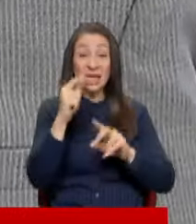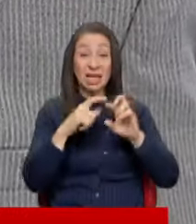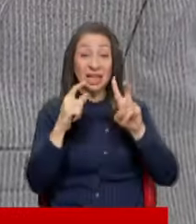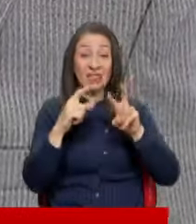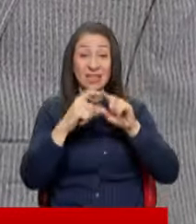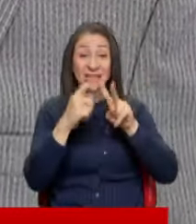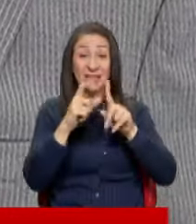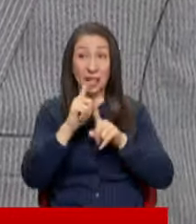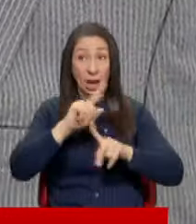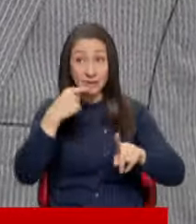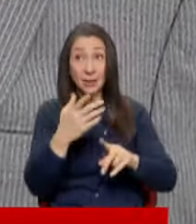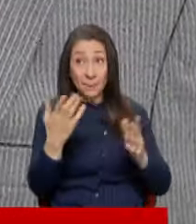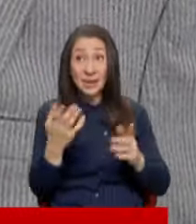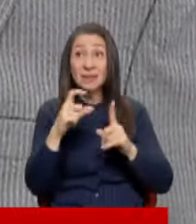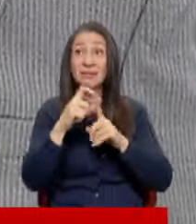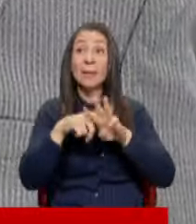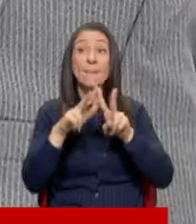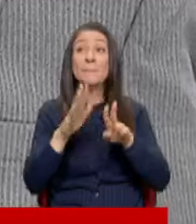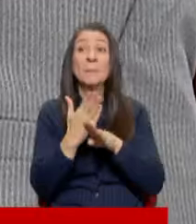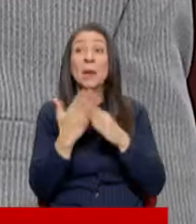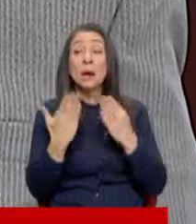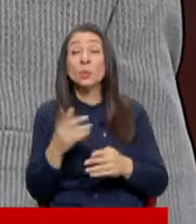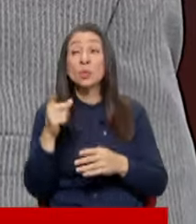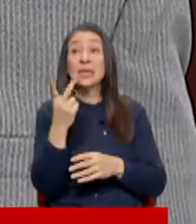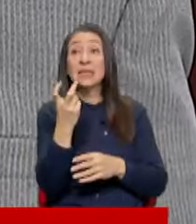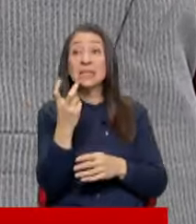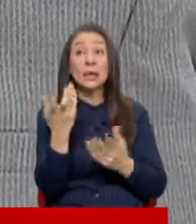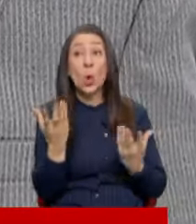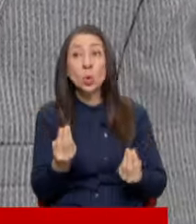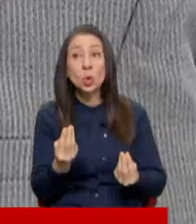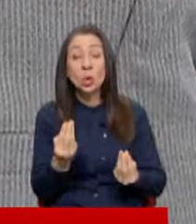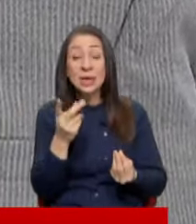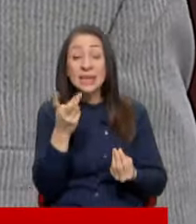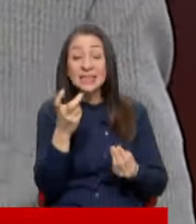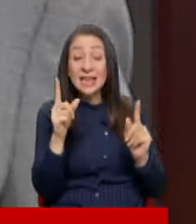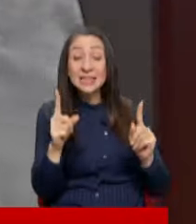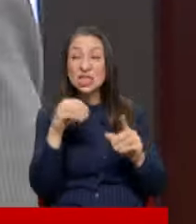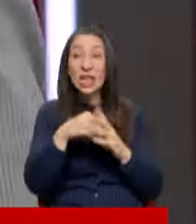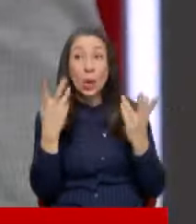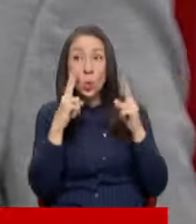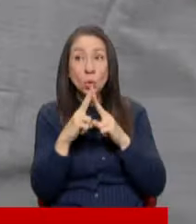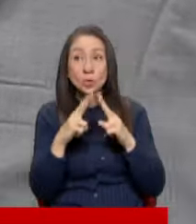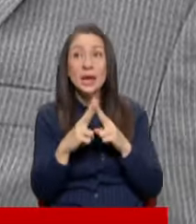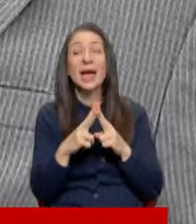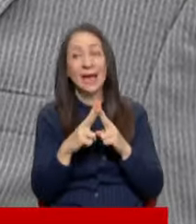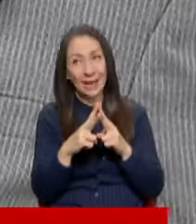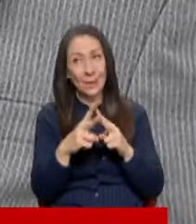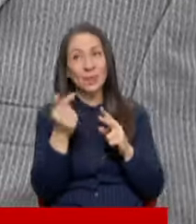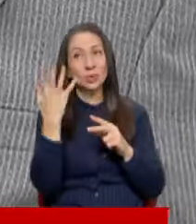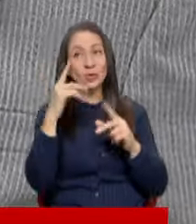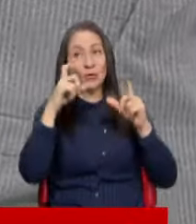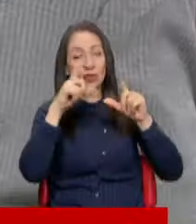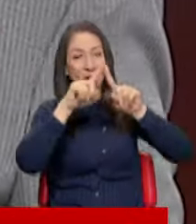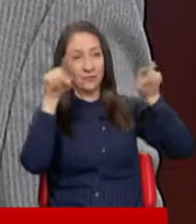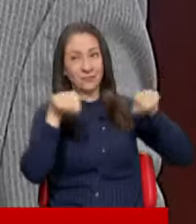reddetti değil mi Pekala demini niye kabul ettiler bu ik saat ne oldu bu ik saatte ne görüşüldü işte biraz önce o gördüğümüz